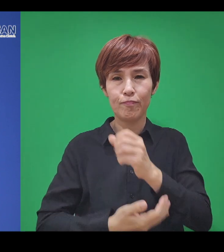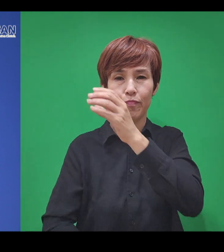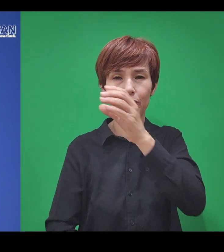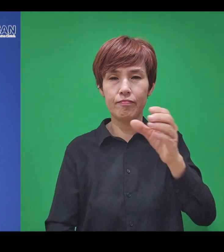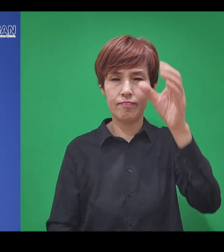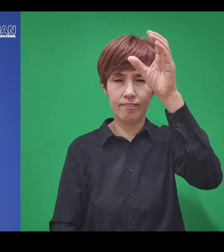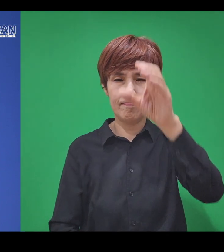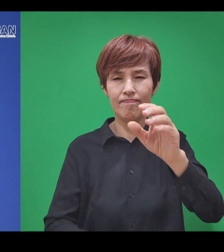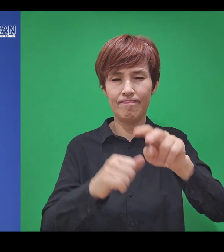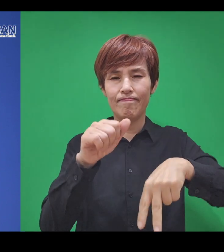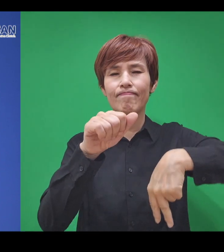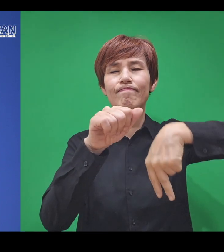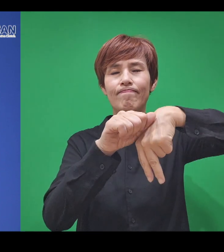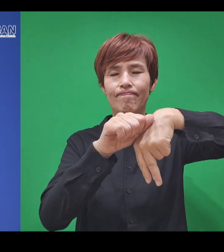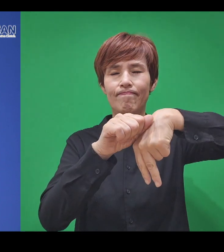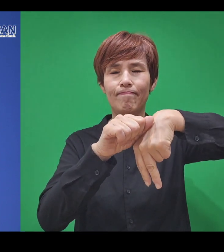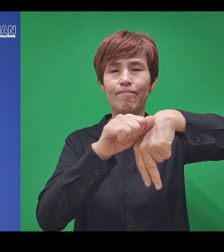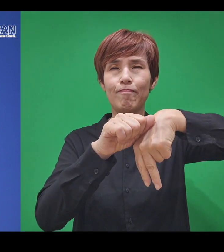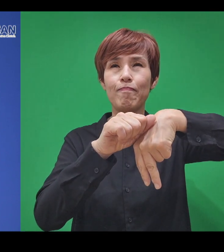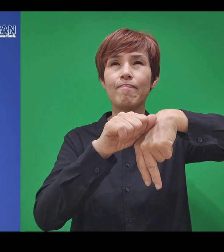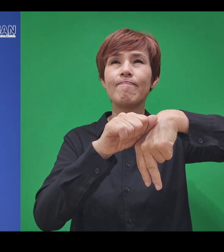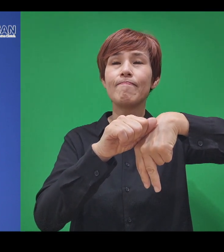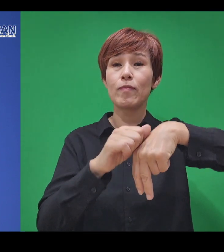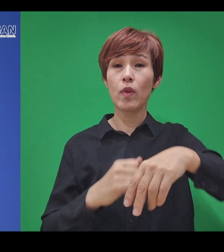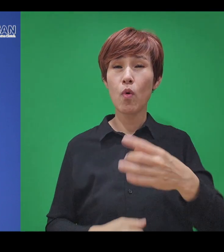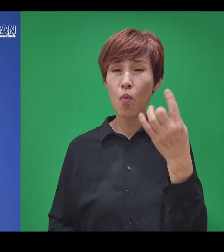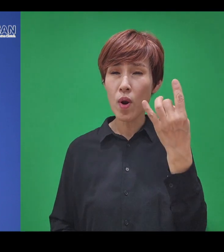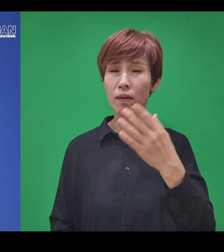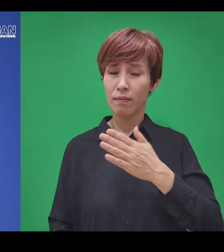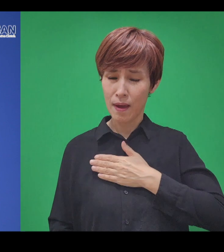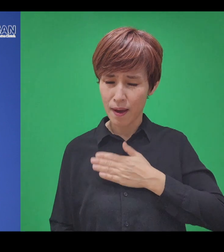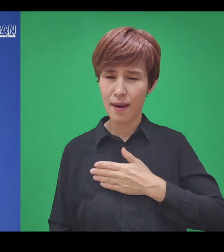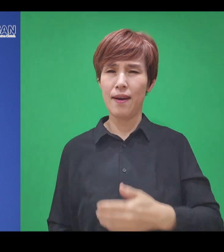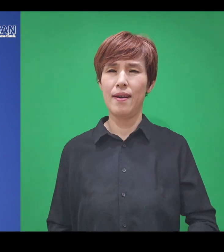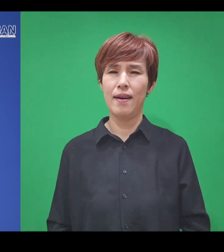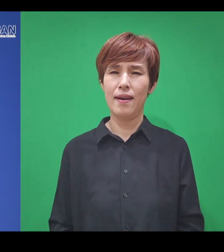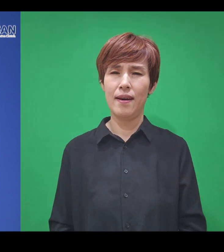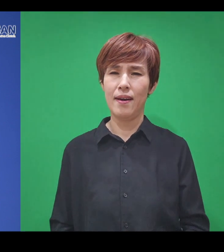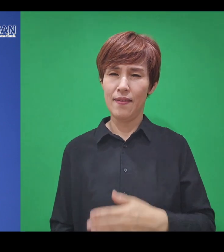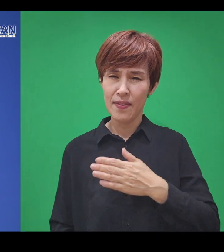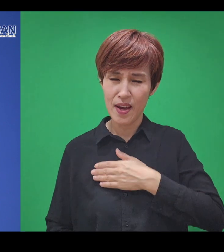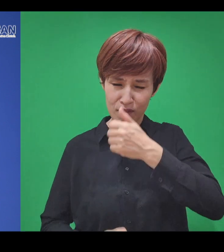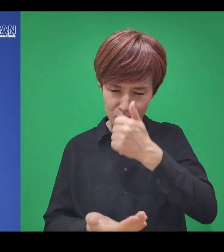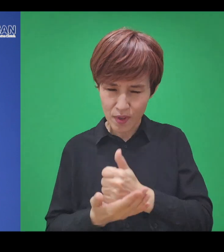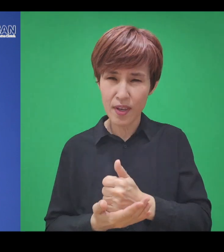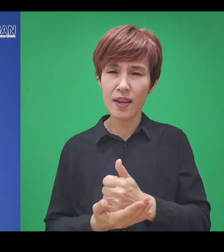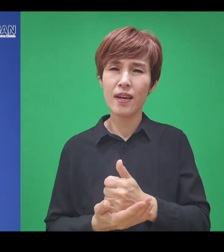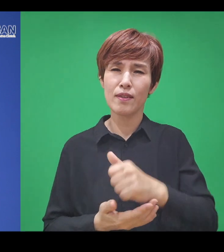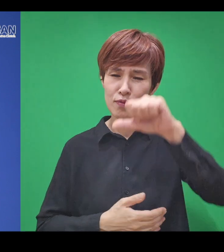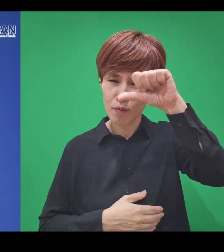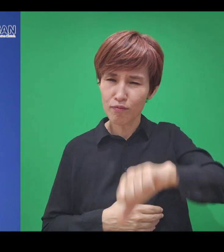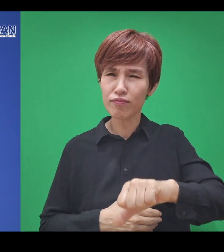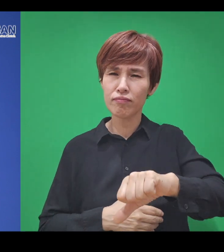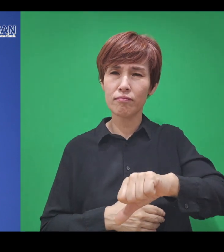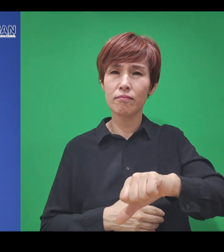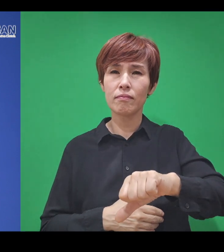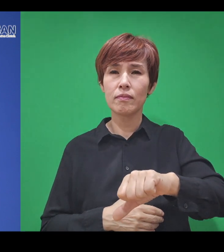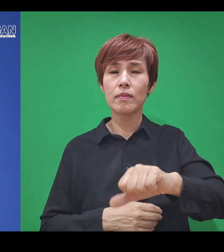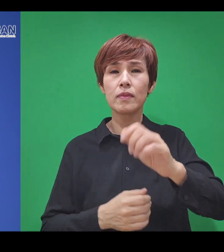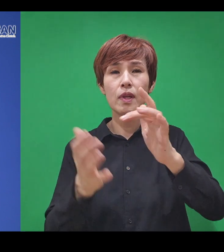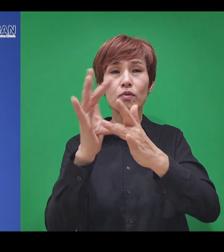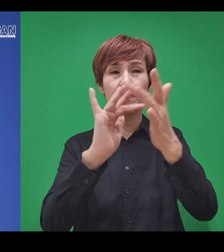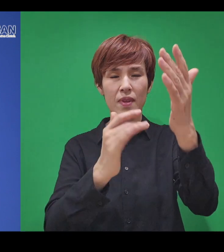못 박혀 내가 받아야 할 저주를 다 가져가시면서 다